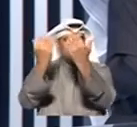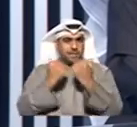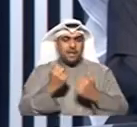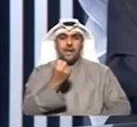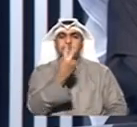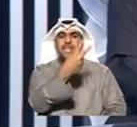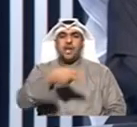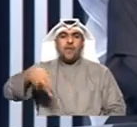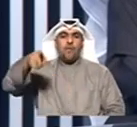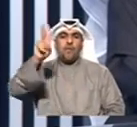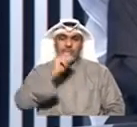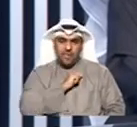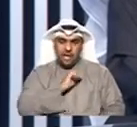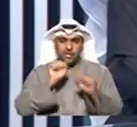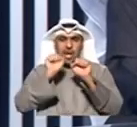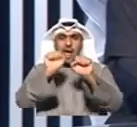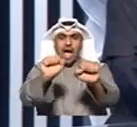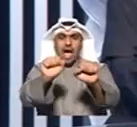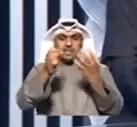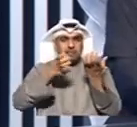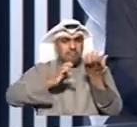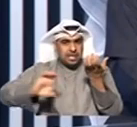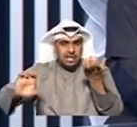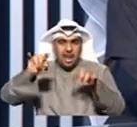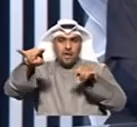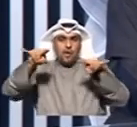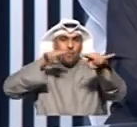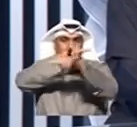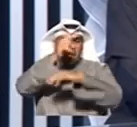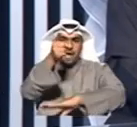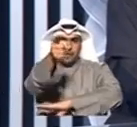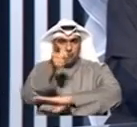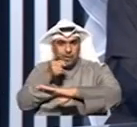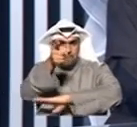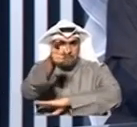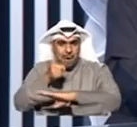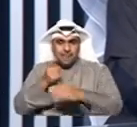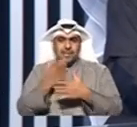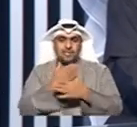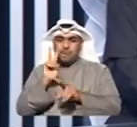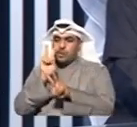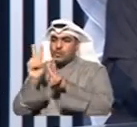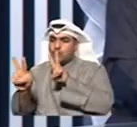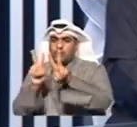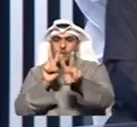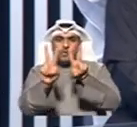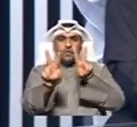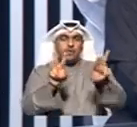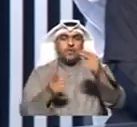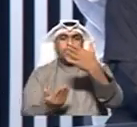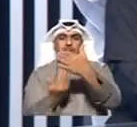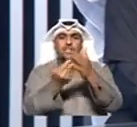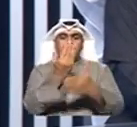في مجال الدفاع والتسليح، ما يتيح الفرصة للاطلاع على أحدث ما توصلت إليه